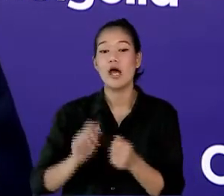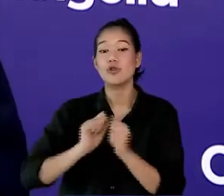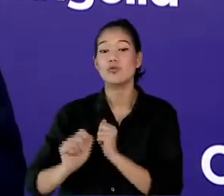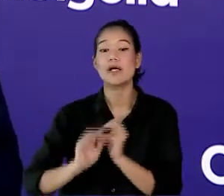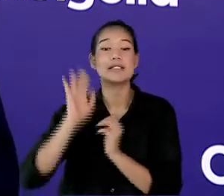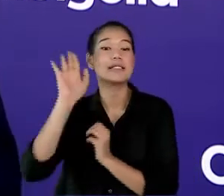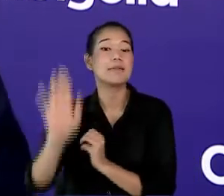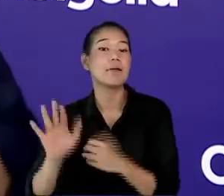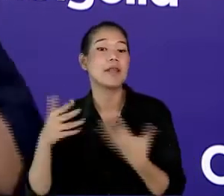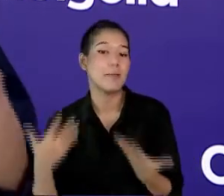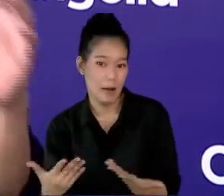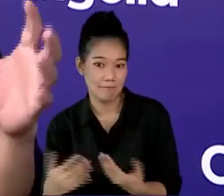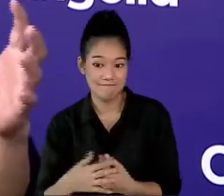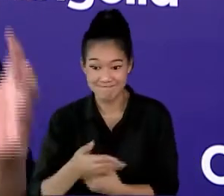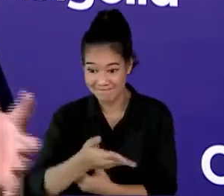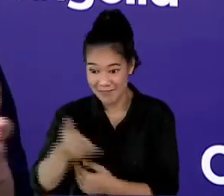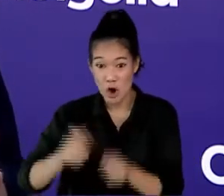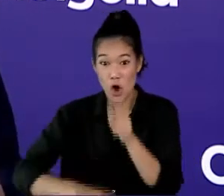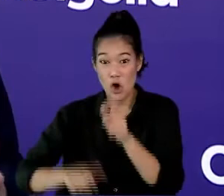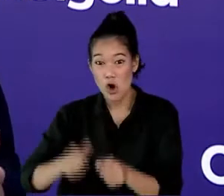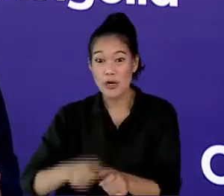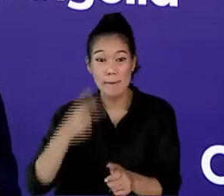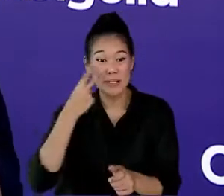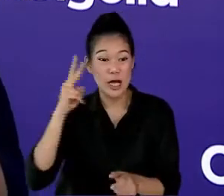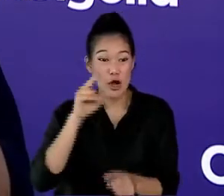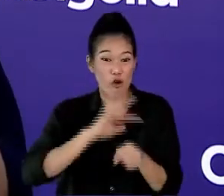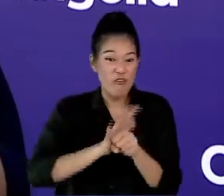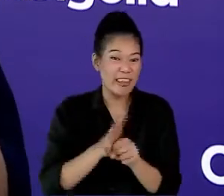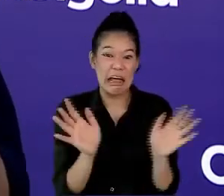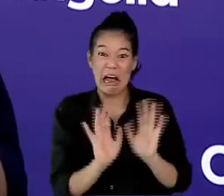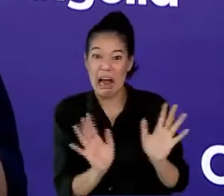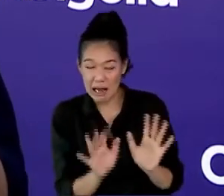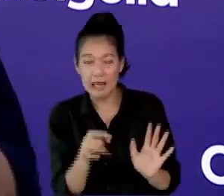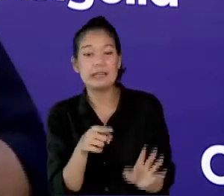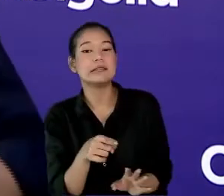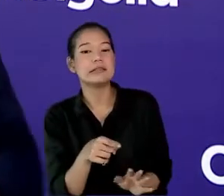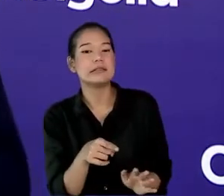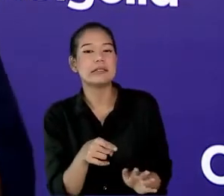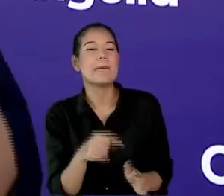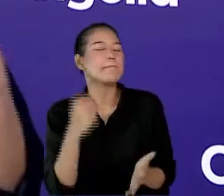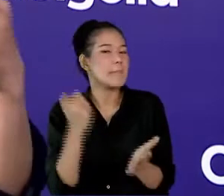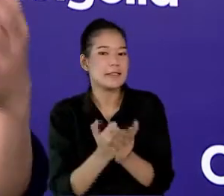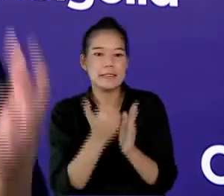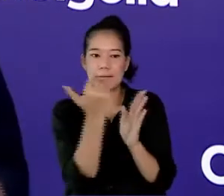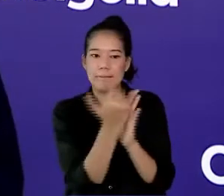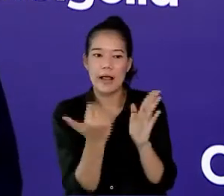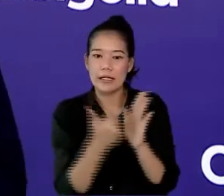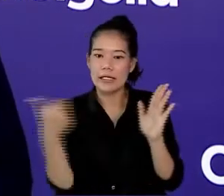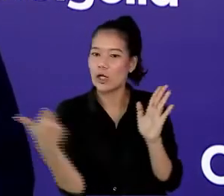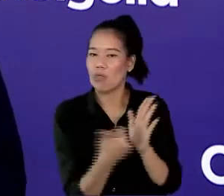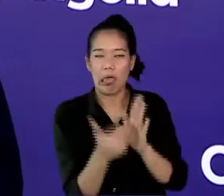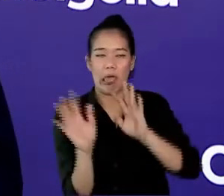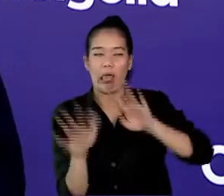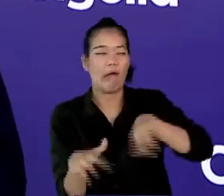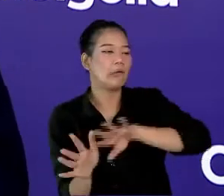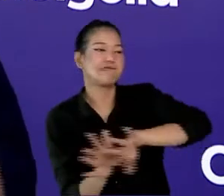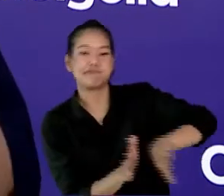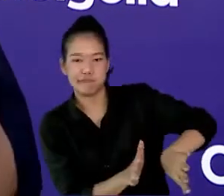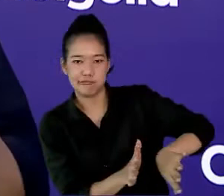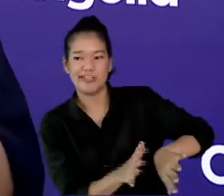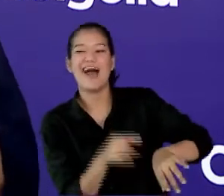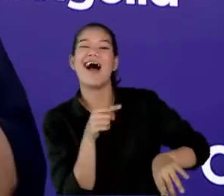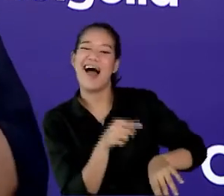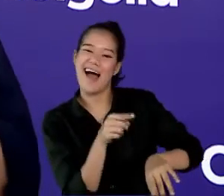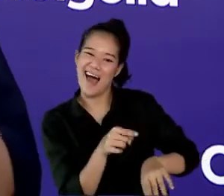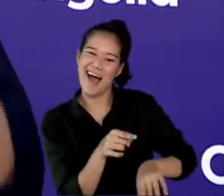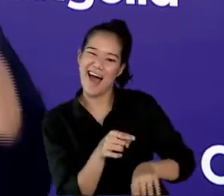ke depan adalah mereka yang tidak percaya COVID itu, karena mereka cenderung tidak akan melaksanakan protokol kesehatan. Okay. Nah,